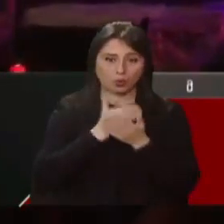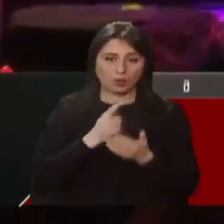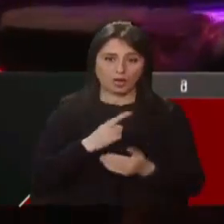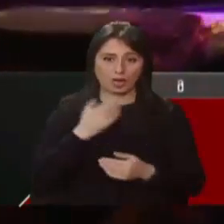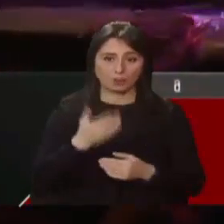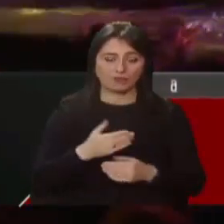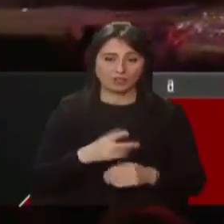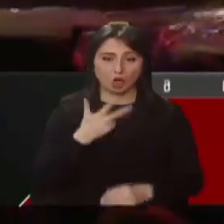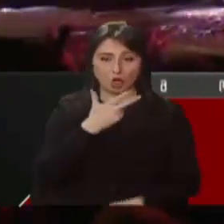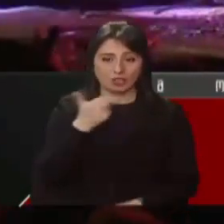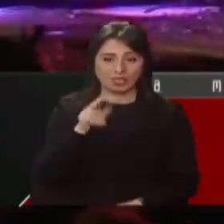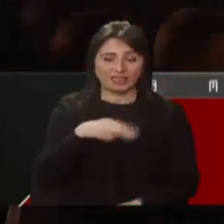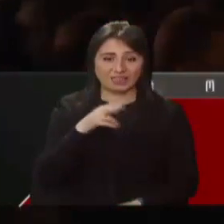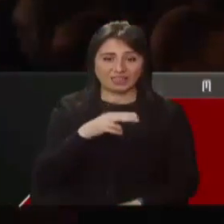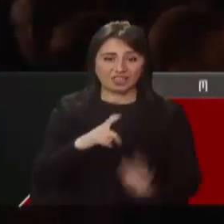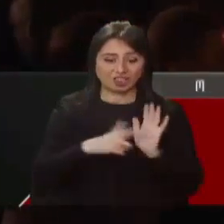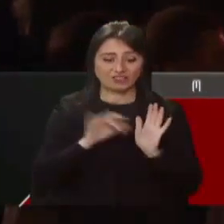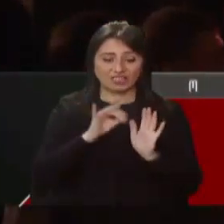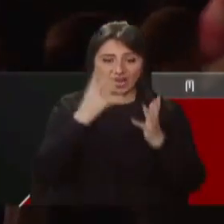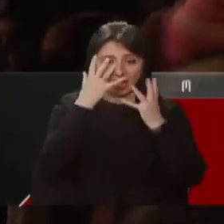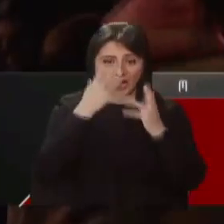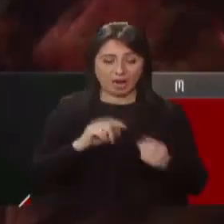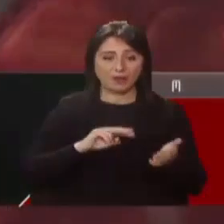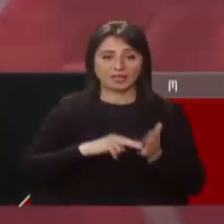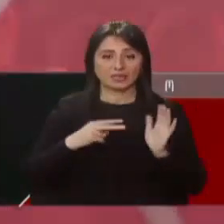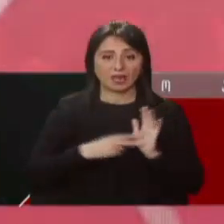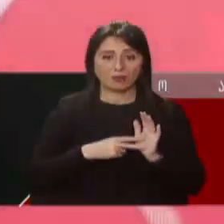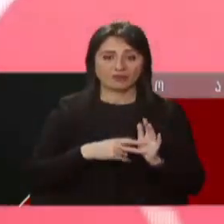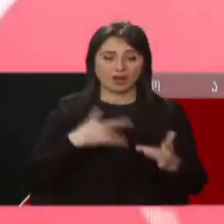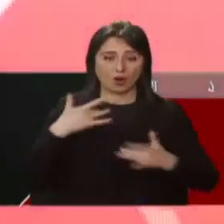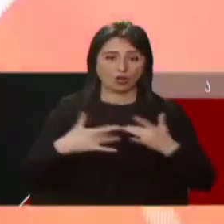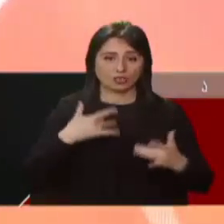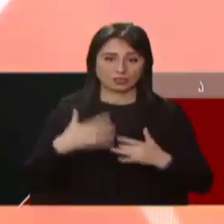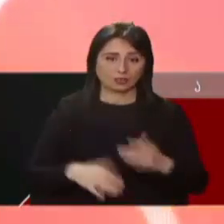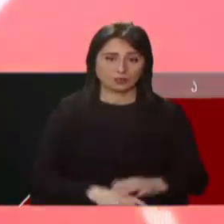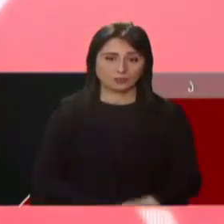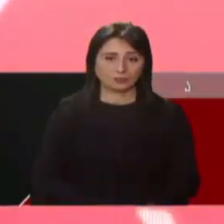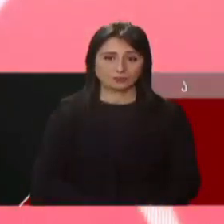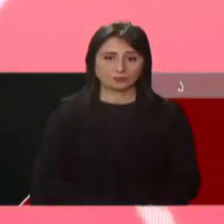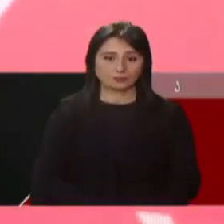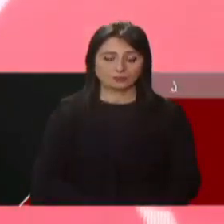ელოდებათ. 31 დეკემბრის და 7 იანვრის ღამეს კი დაგეგმილია გალა კონცერტები.